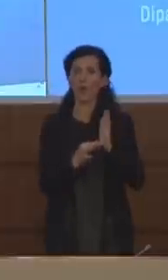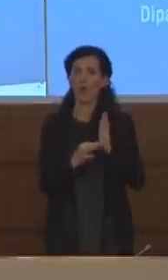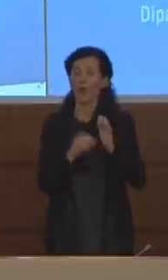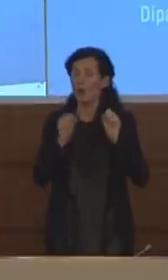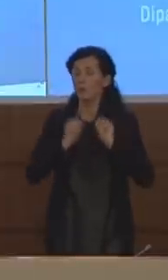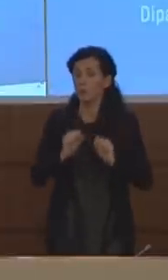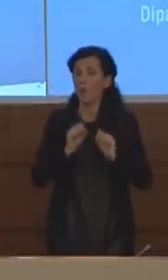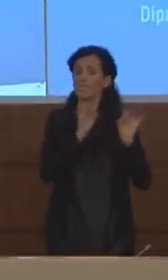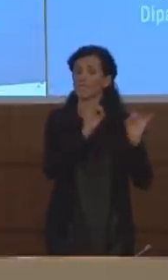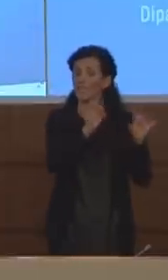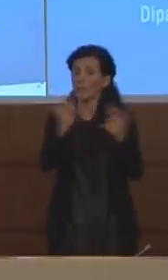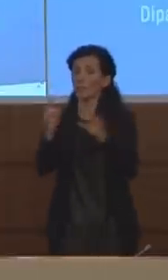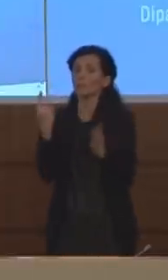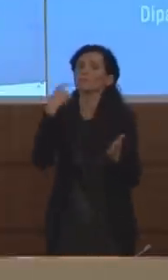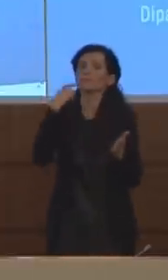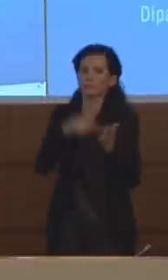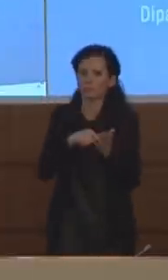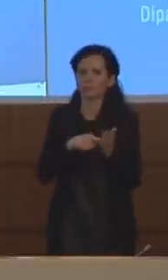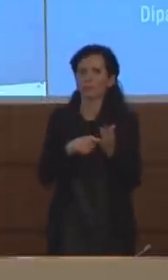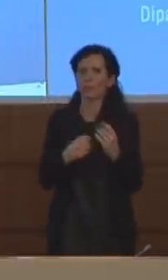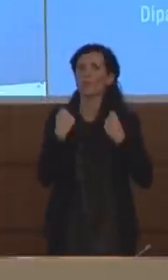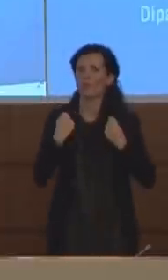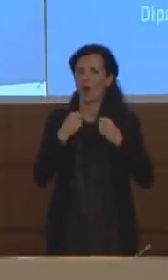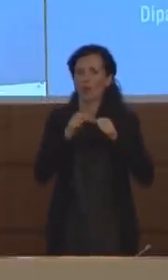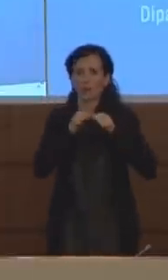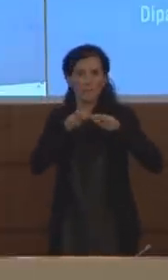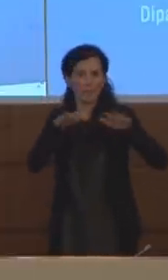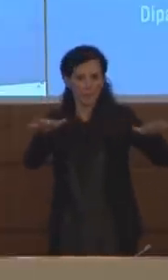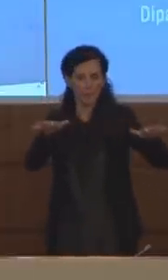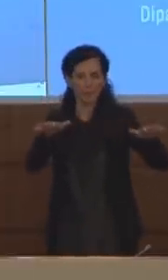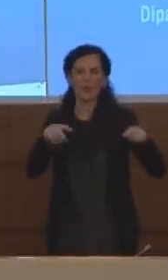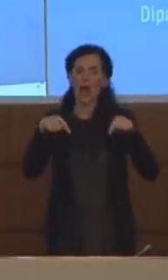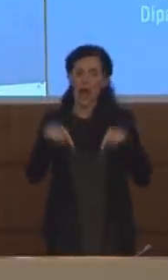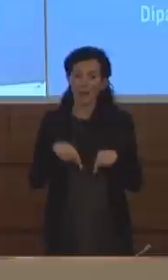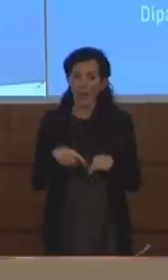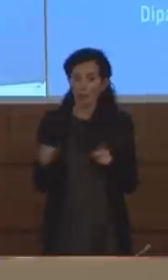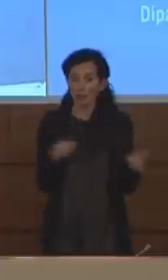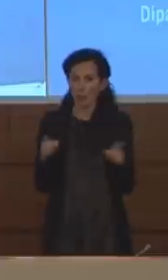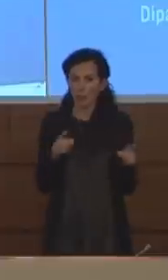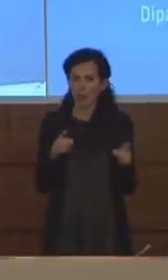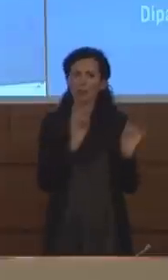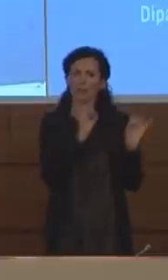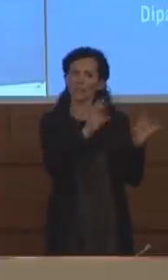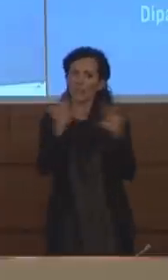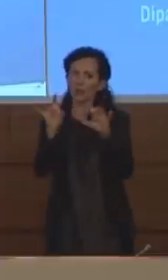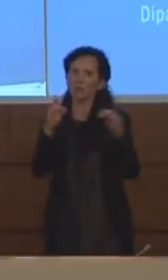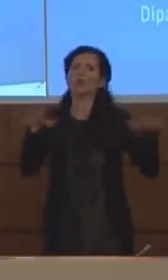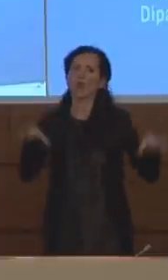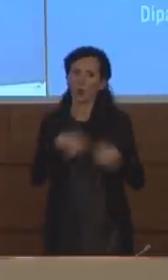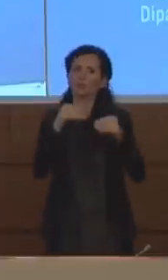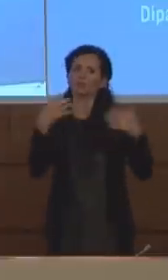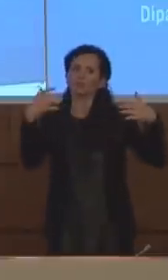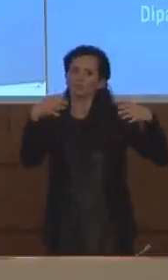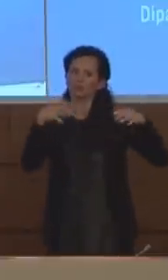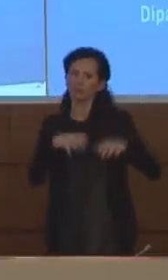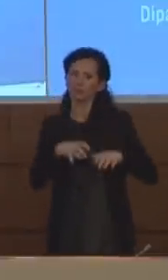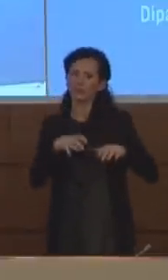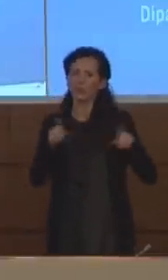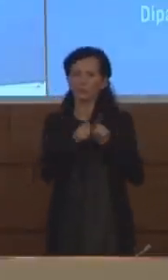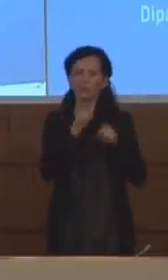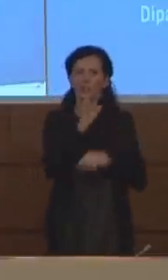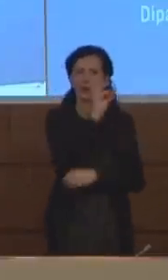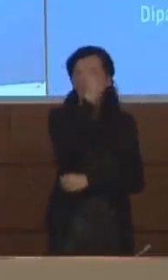più intensa oggi noi abbiamo evidenze che la circolazione di virus si sta attenuando anche nelle aree dove c'è altra circolazione questo è un risultato positivo